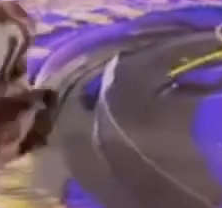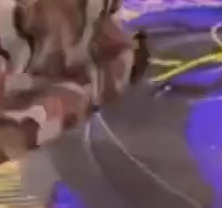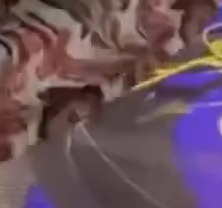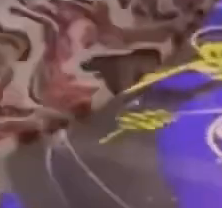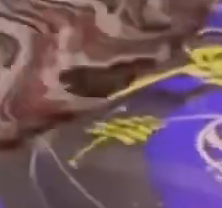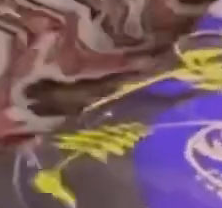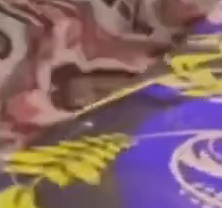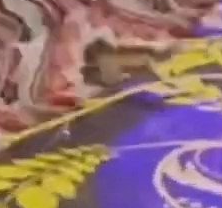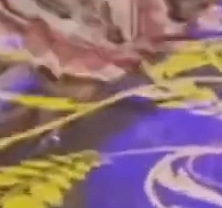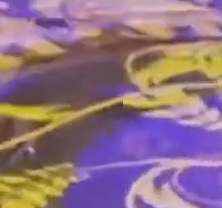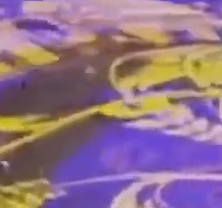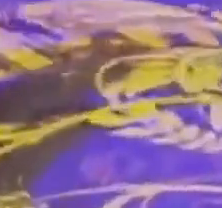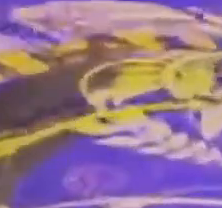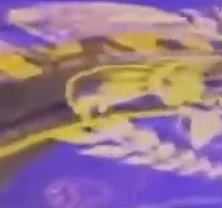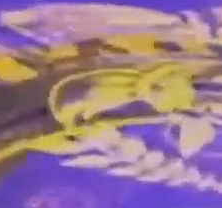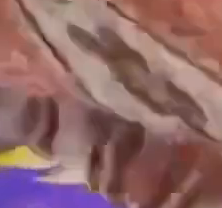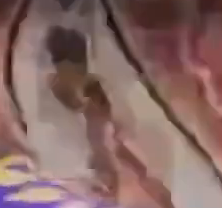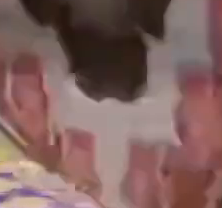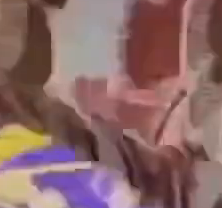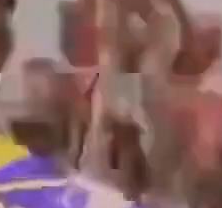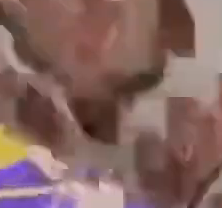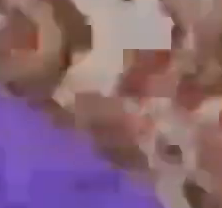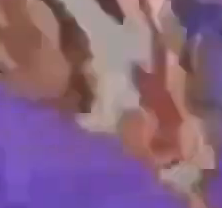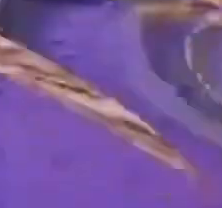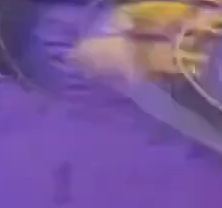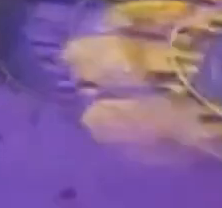झालन के के मेंगे